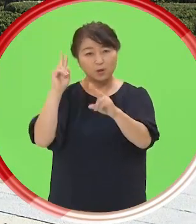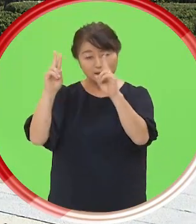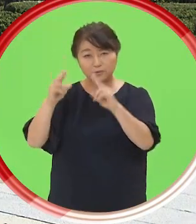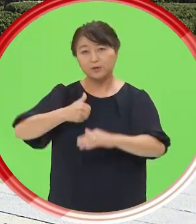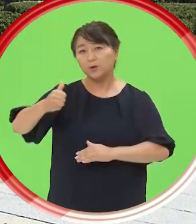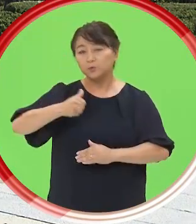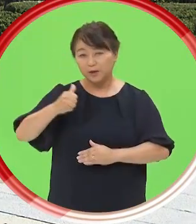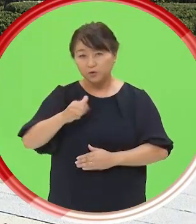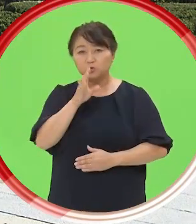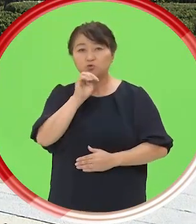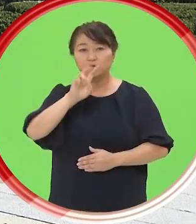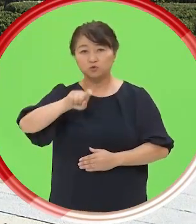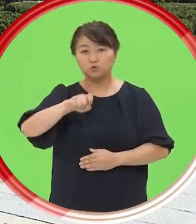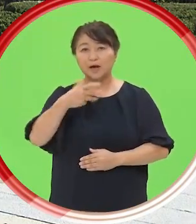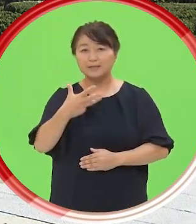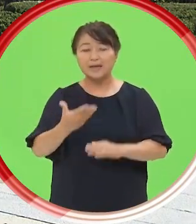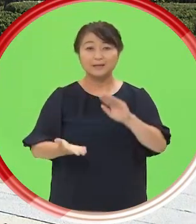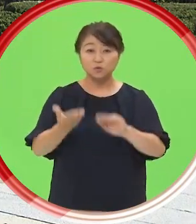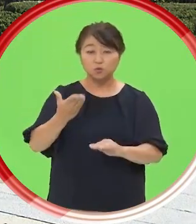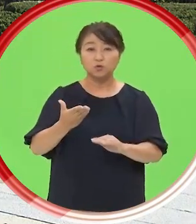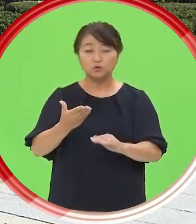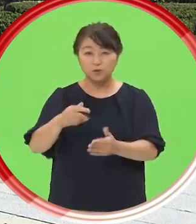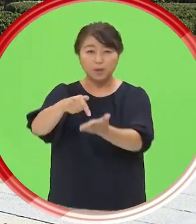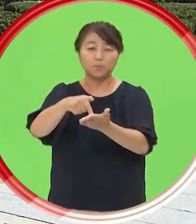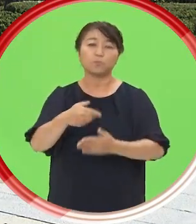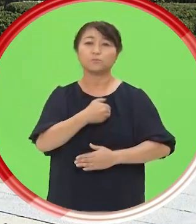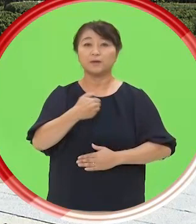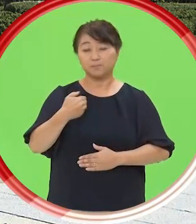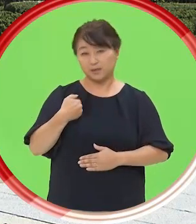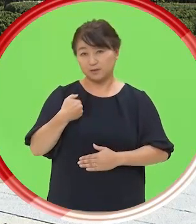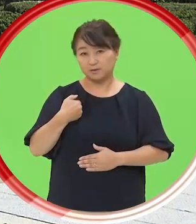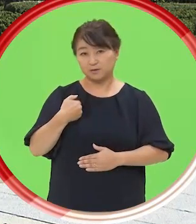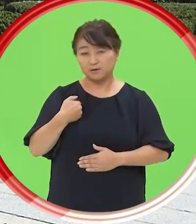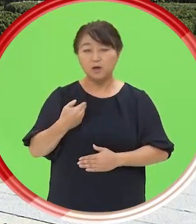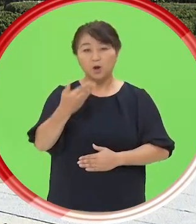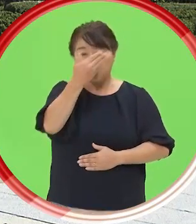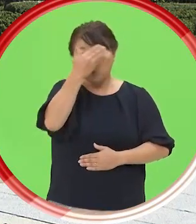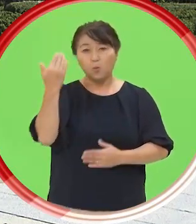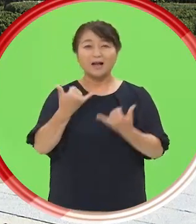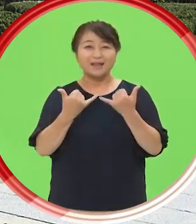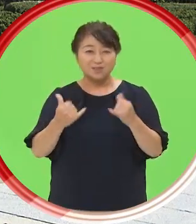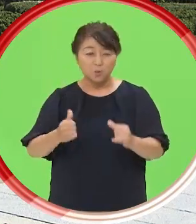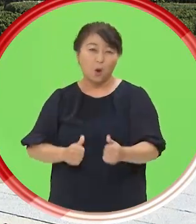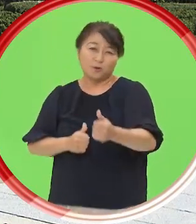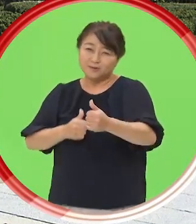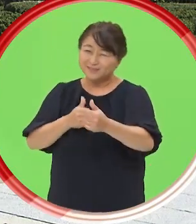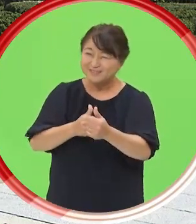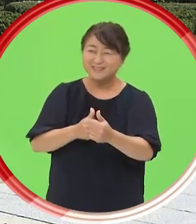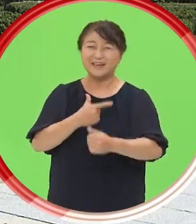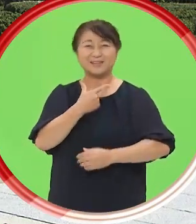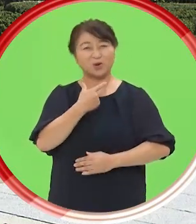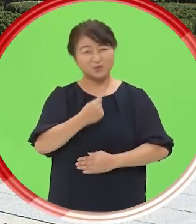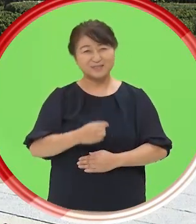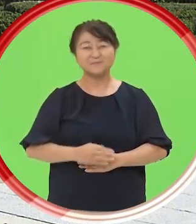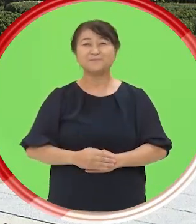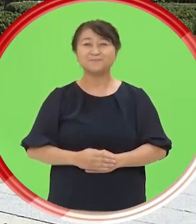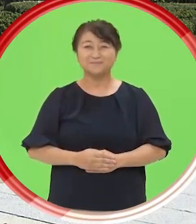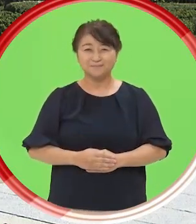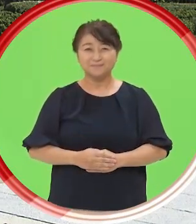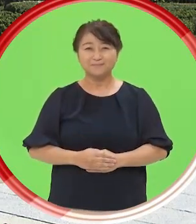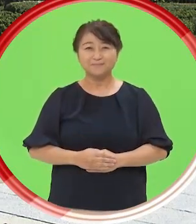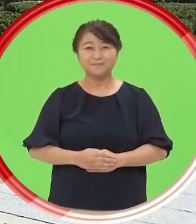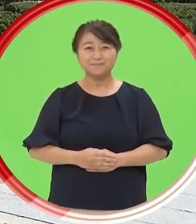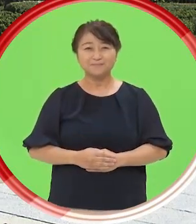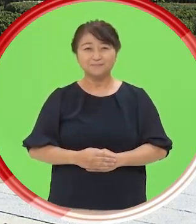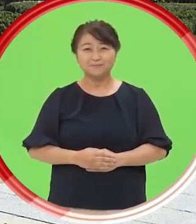の方であれば応募できます。私と同じ大学生の方も活躍しているそうなので、若い方にもチャレンジしてほしいということ